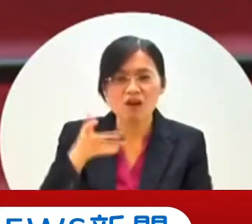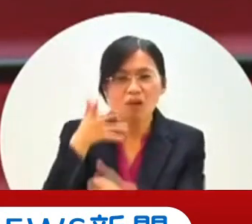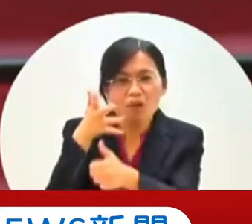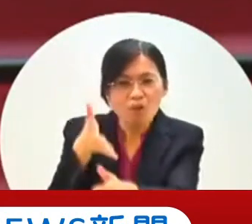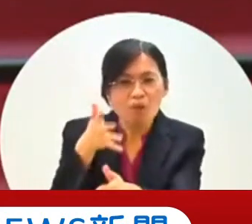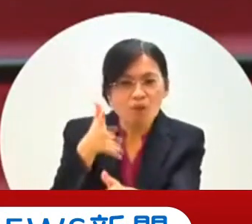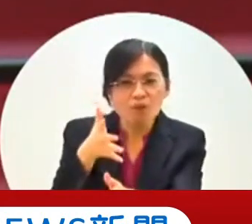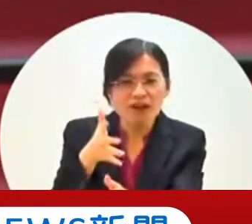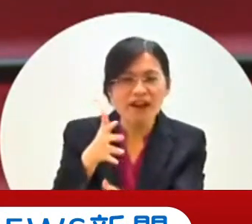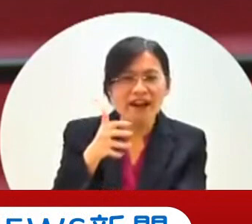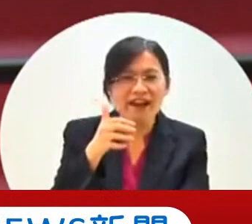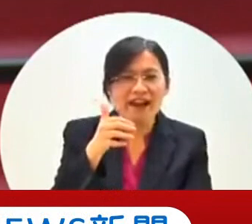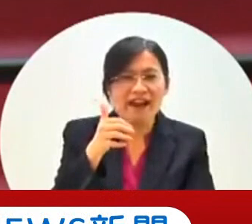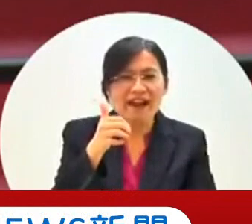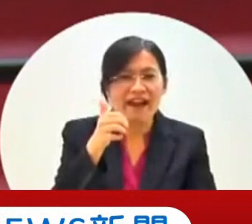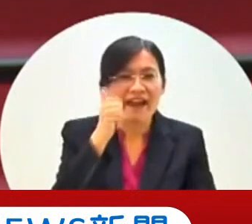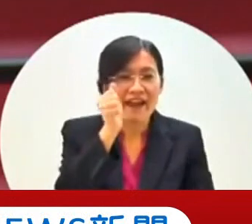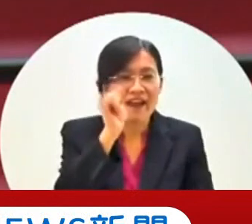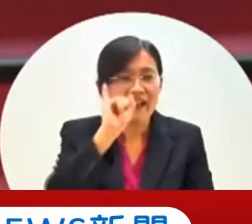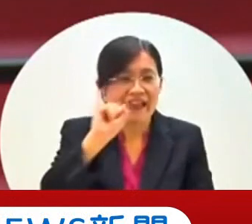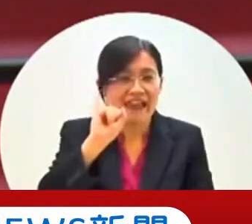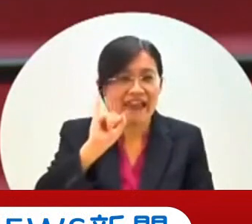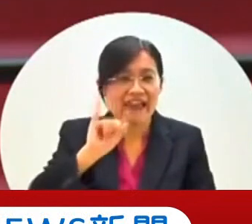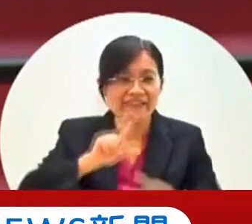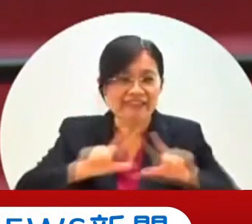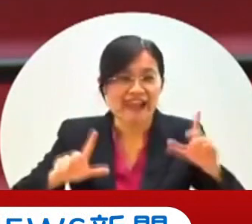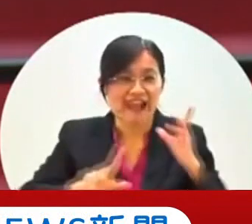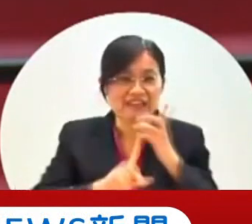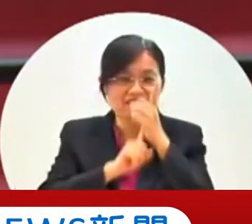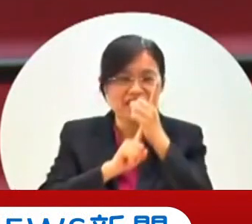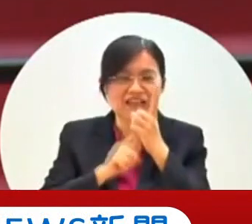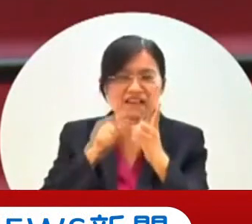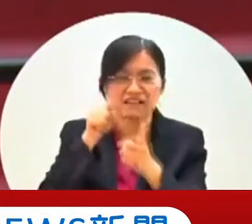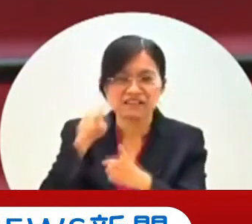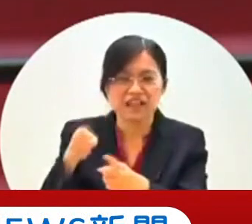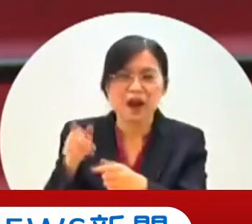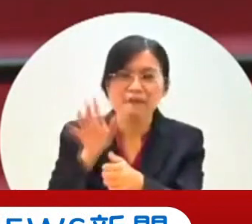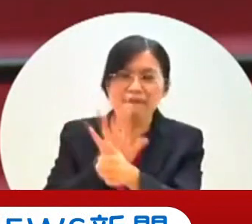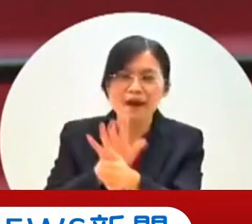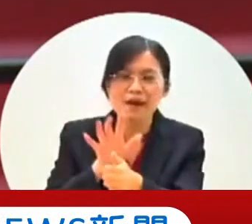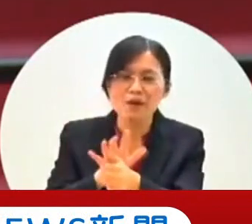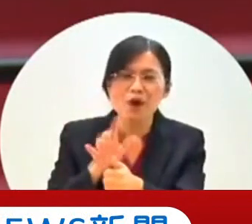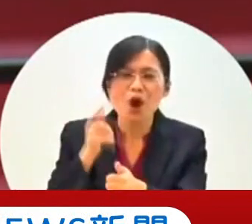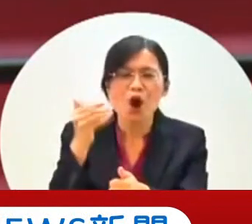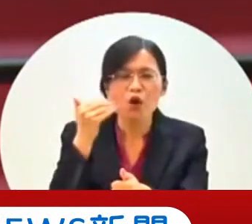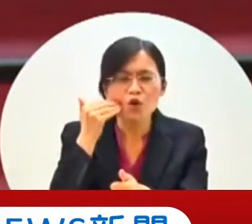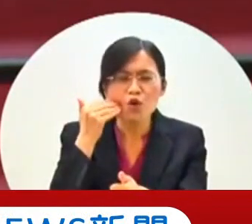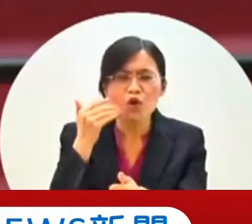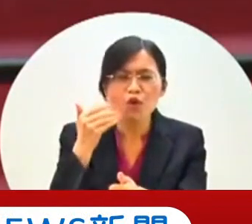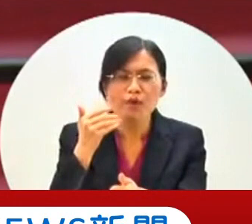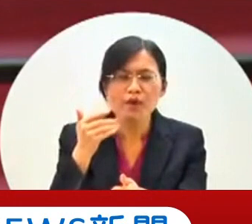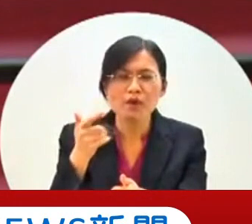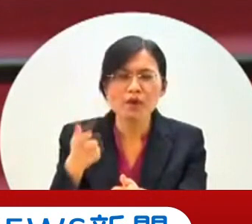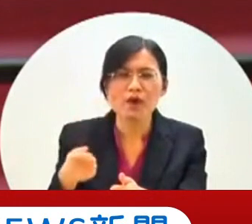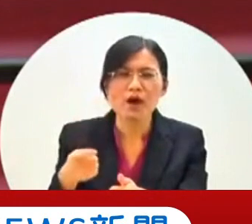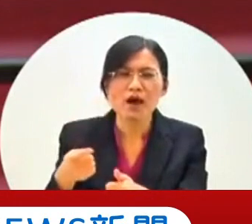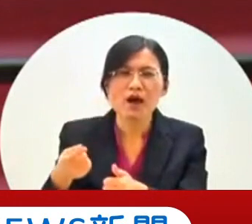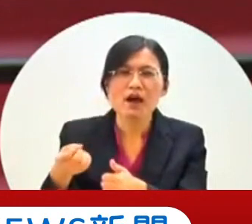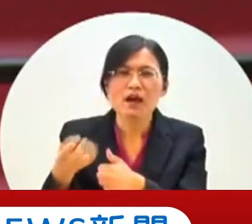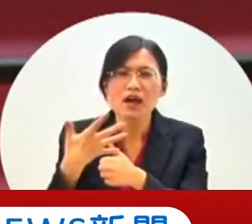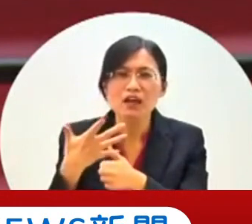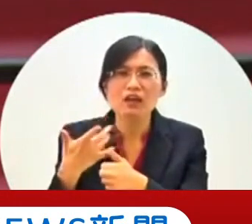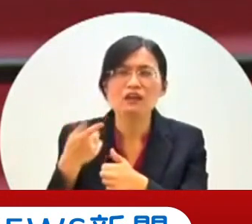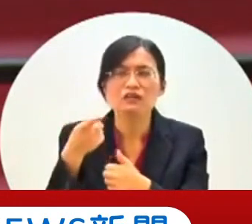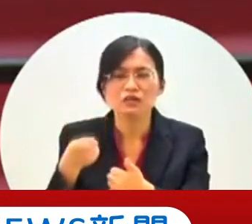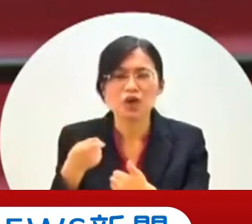他站在一个资深市民的高度，让陈其迈及市府